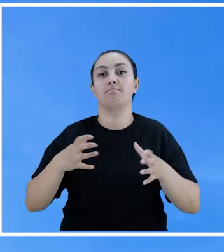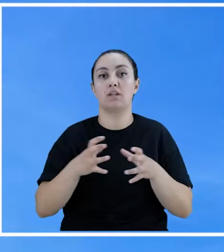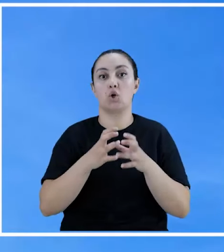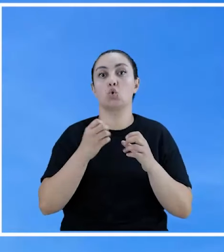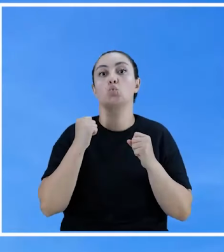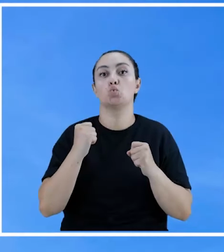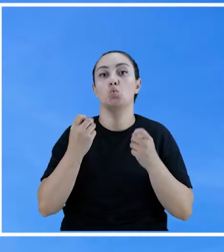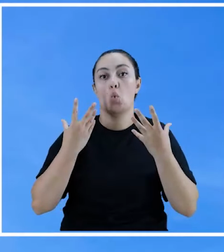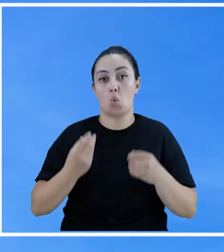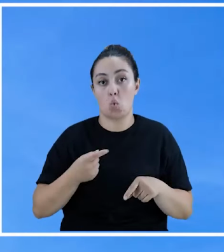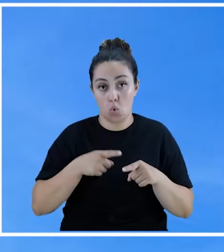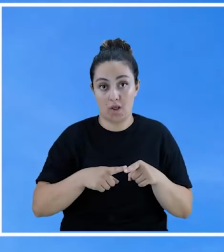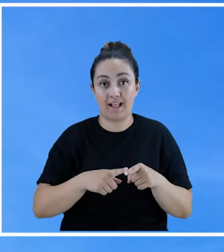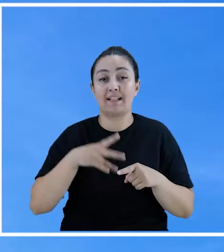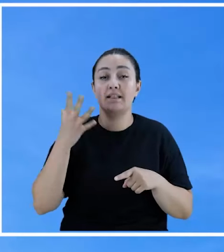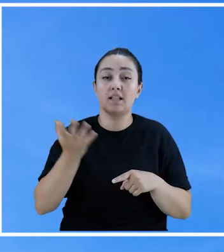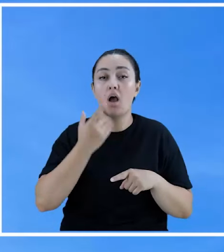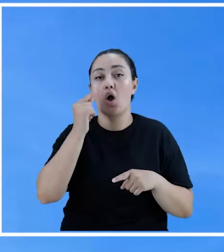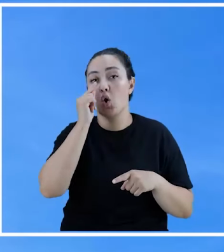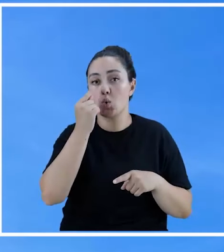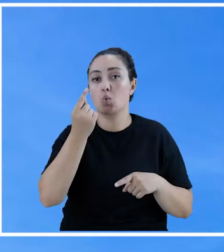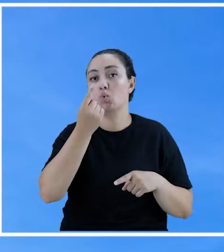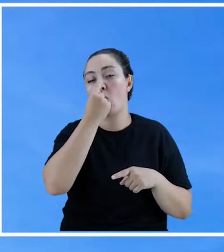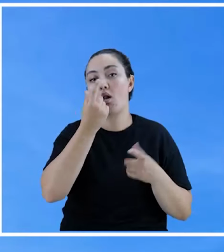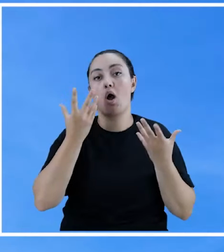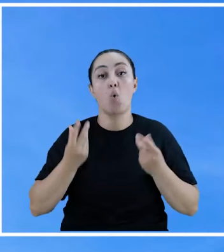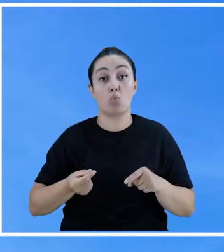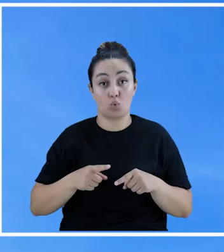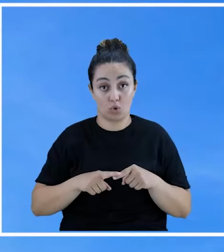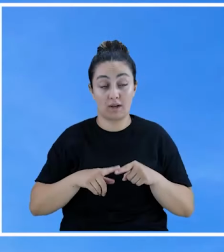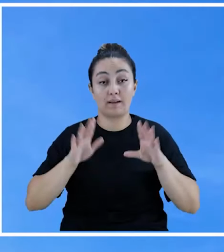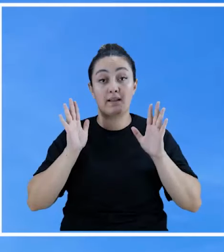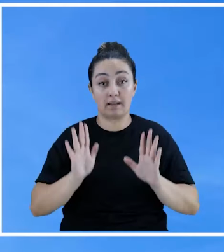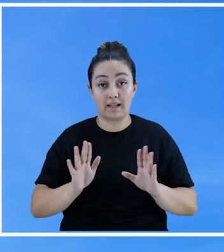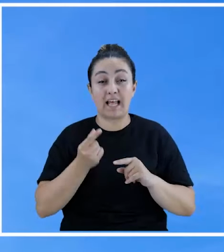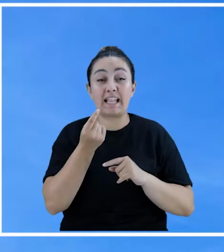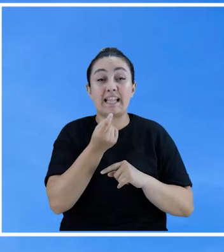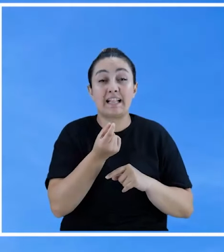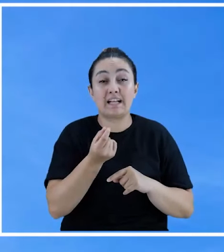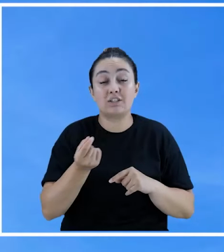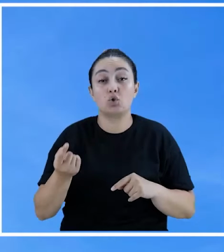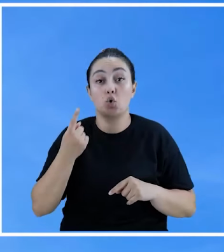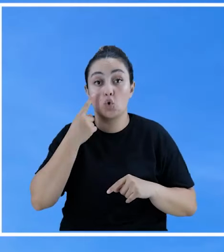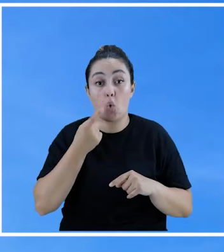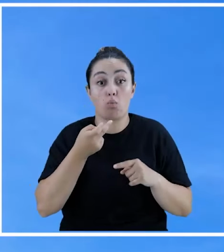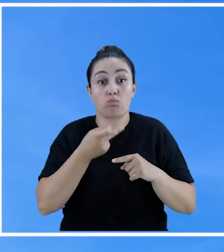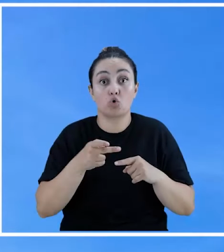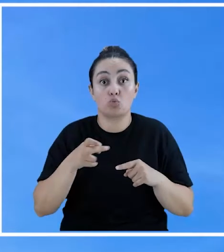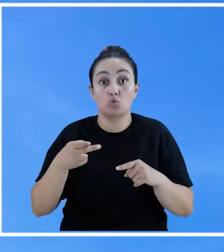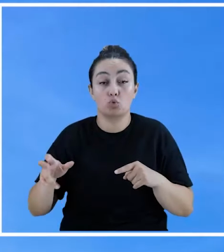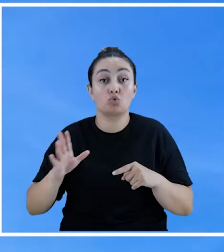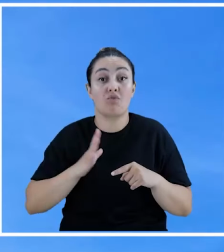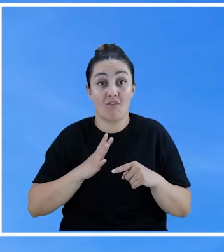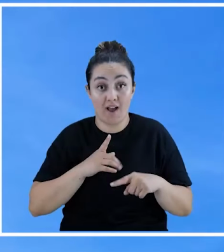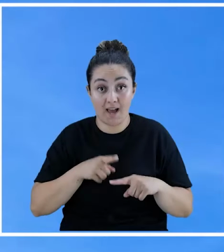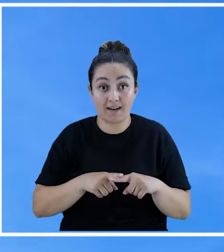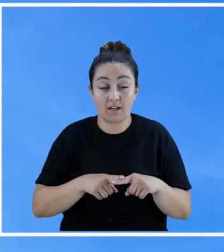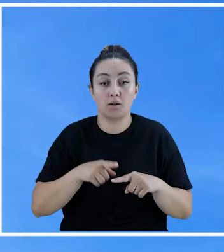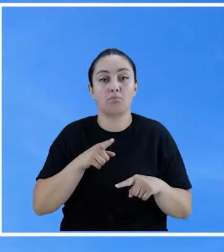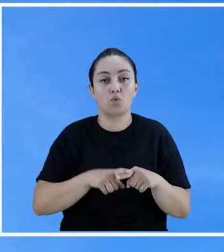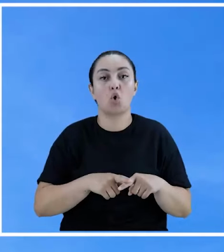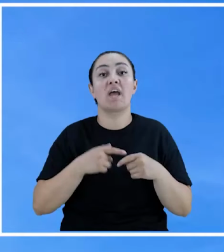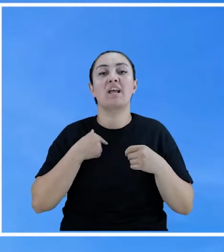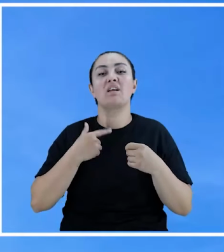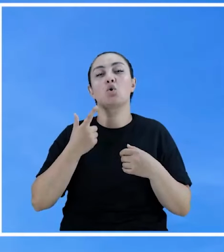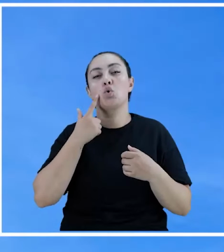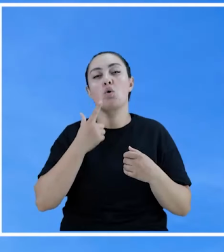kazanıyorlar ve yükü daha kolay taşıyabilir hale geliyorlar. Fakat taneciklerimiz arasında boşluklar varsa,